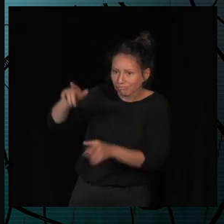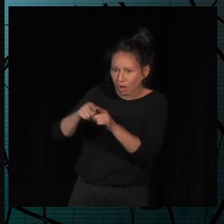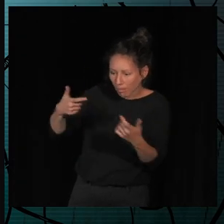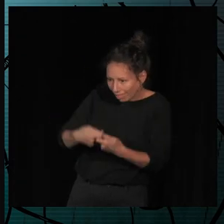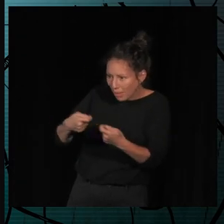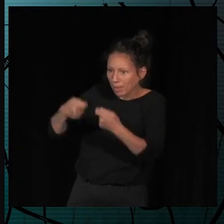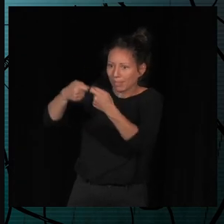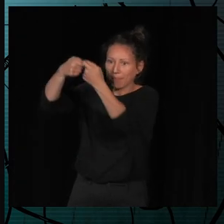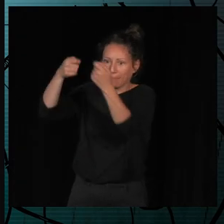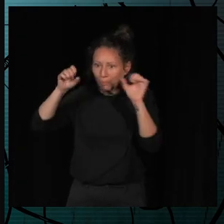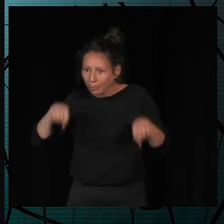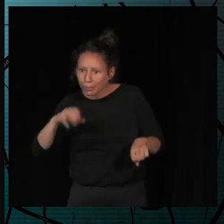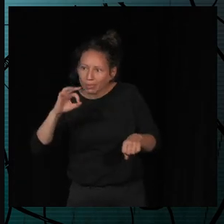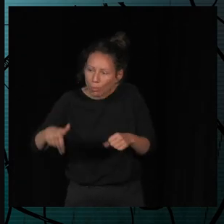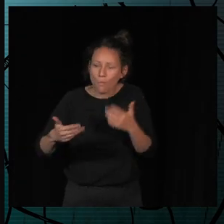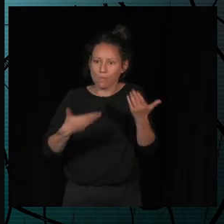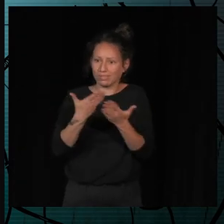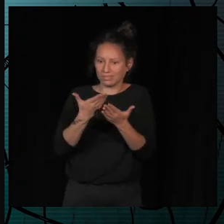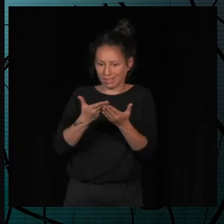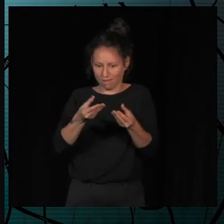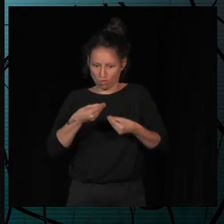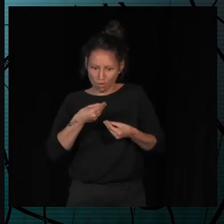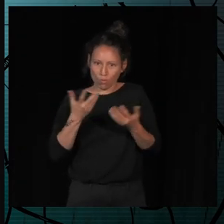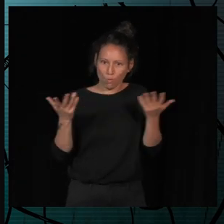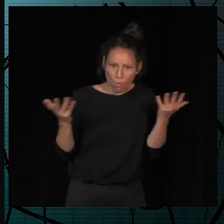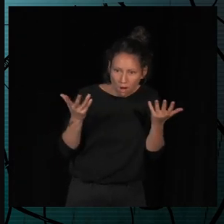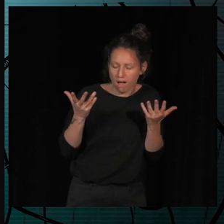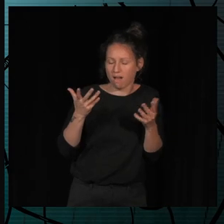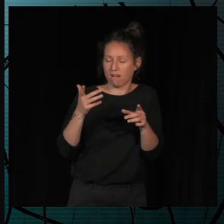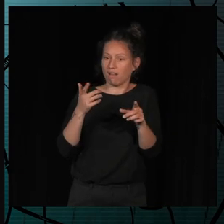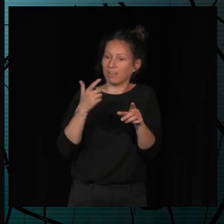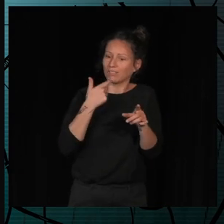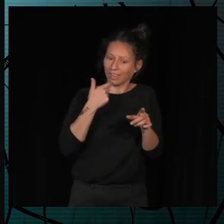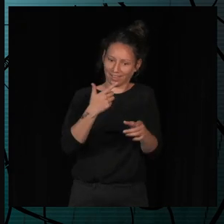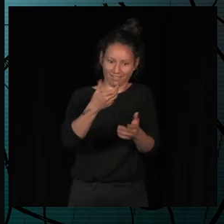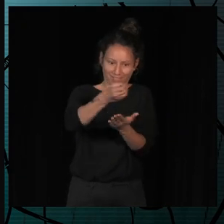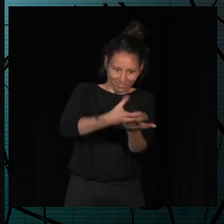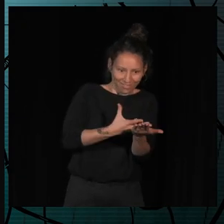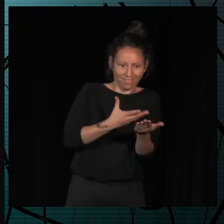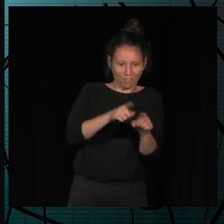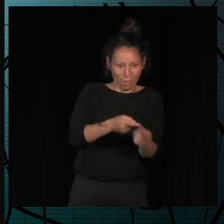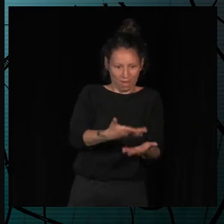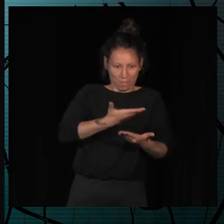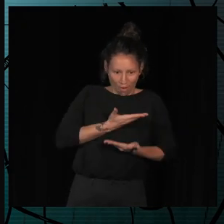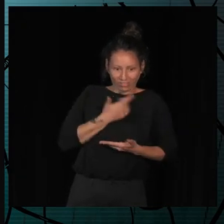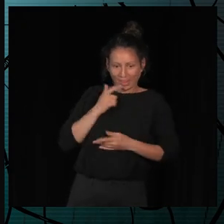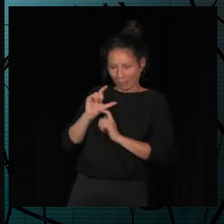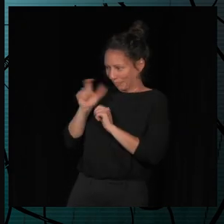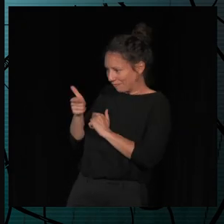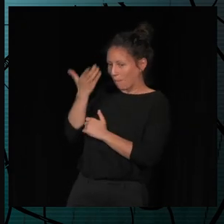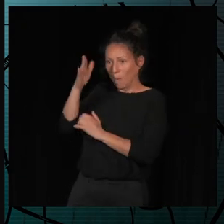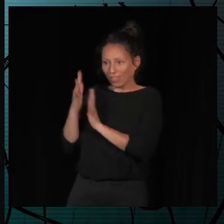une pratique aussi qui peut nous permettre de remettre en jeu des choses collectives de recréer des dynamiques ou est-ce qu'on est dans une pratique